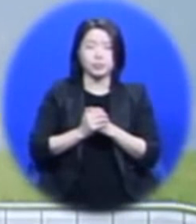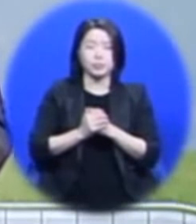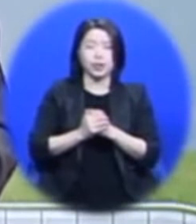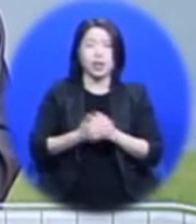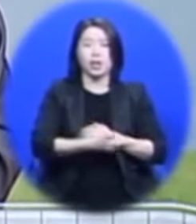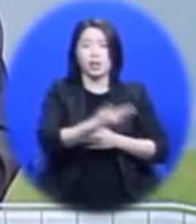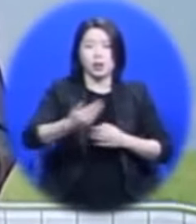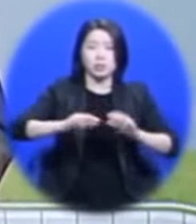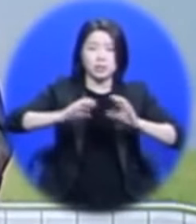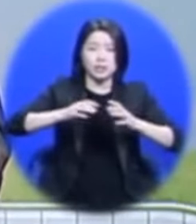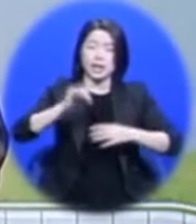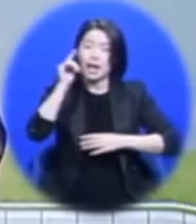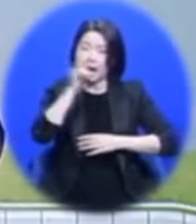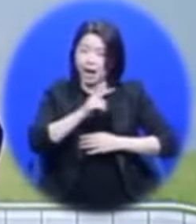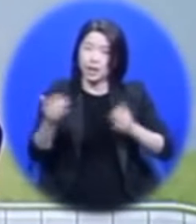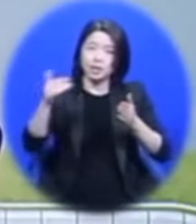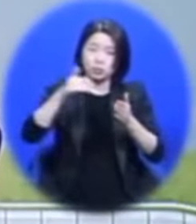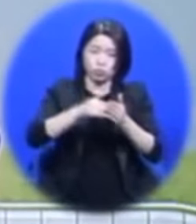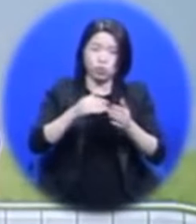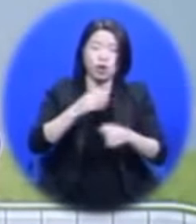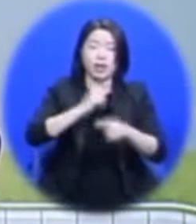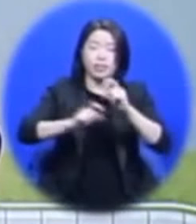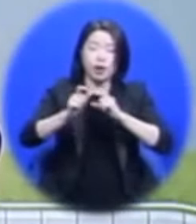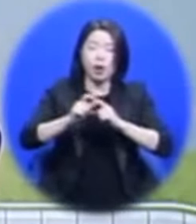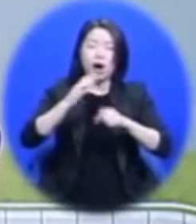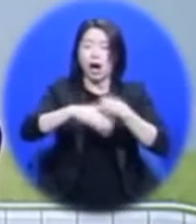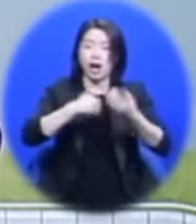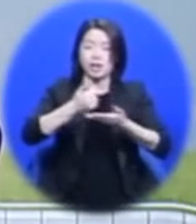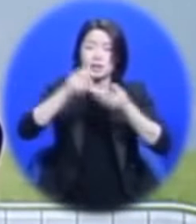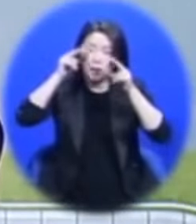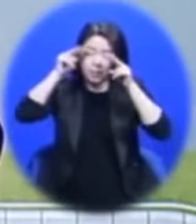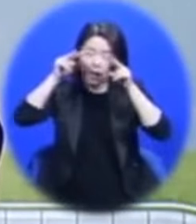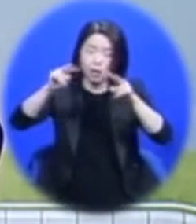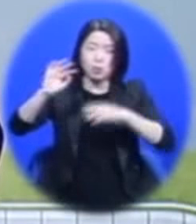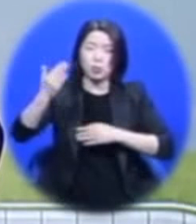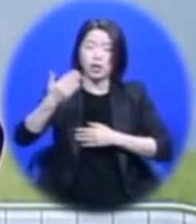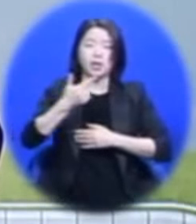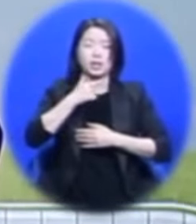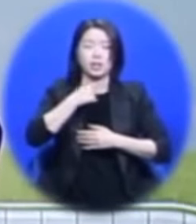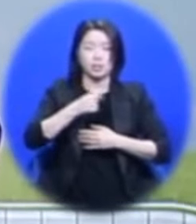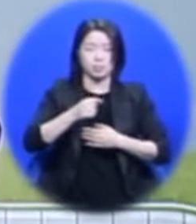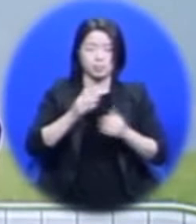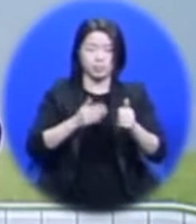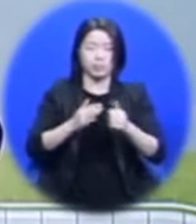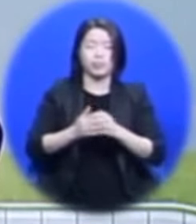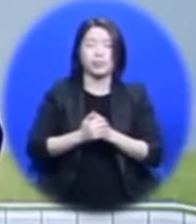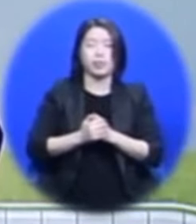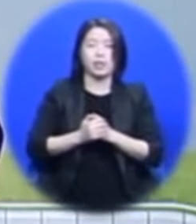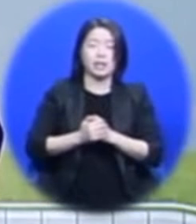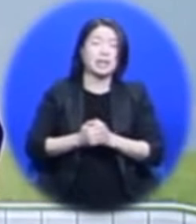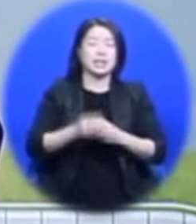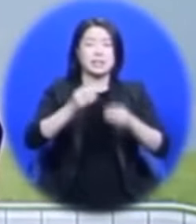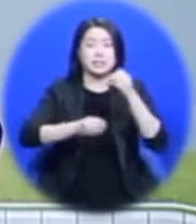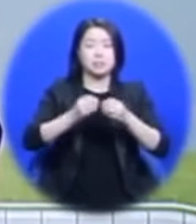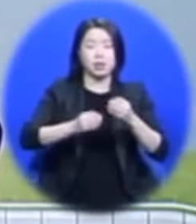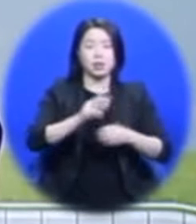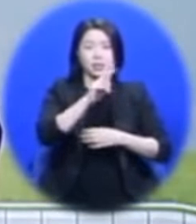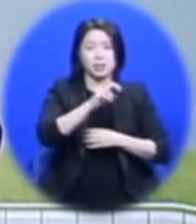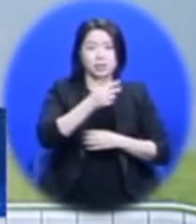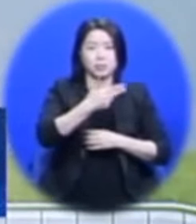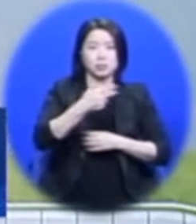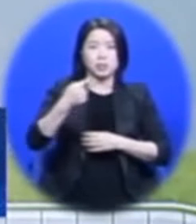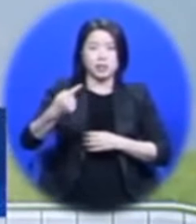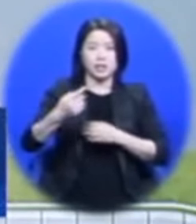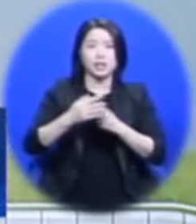여러분, 세상이 악하면 악할수록 더욱 하나님을 바라보실 수 있게 되기를 바랍니다. 시편 27편 1절에